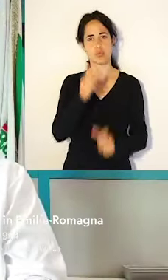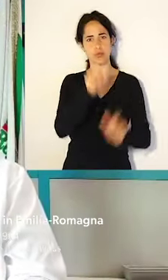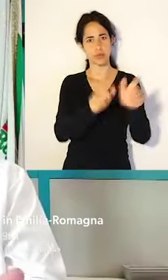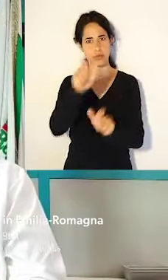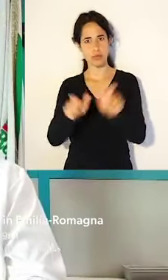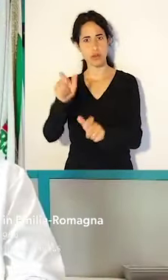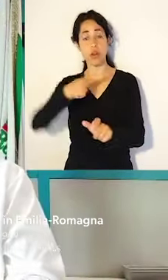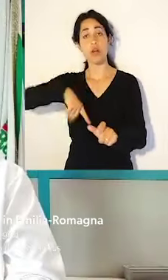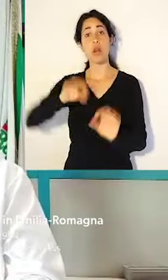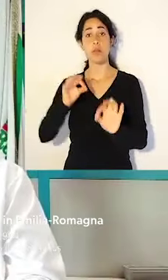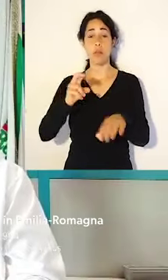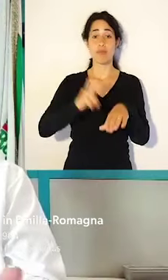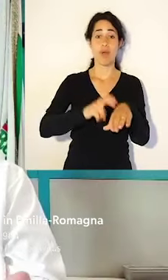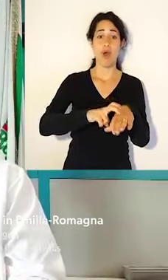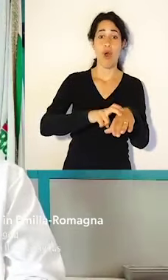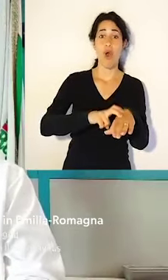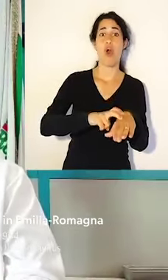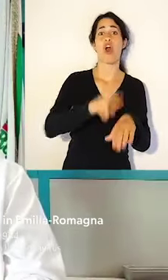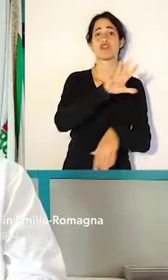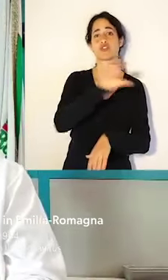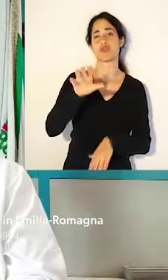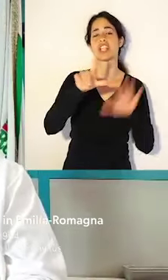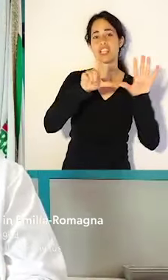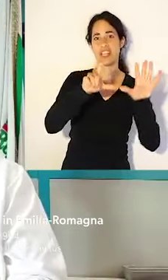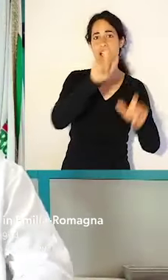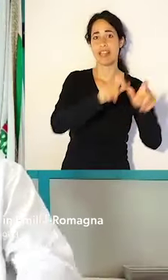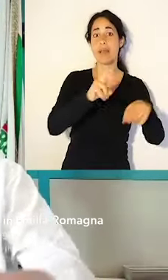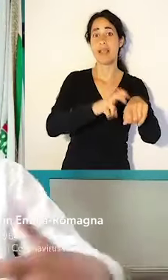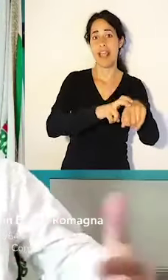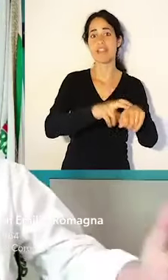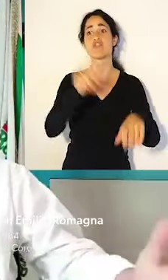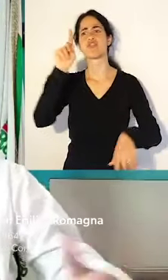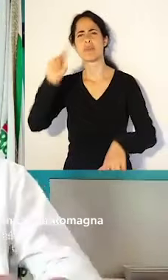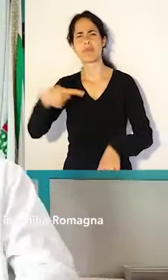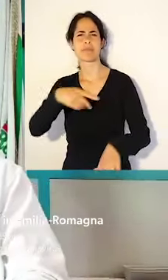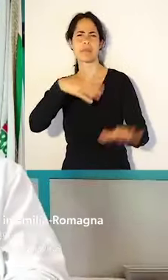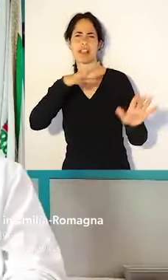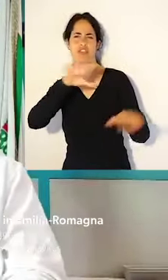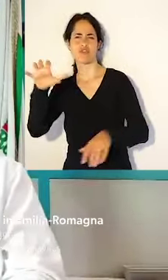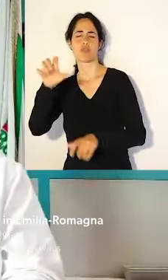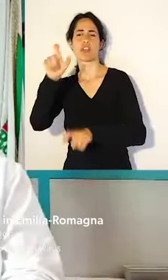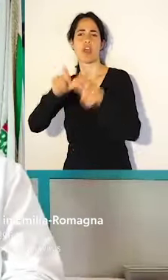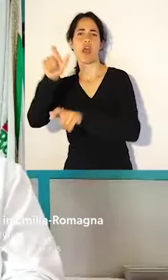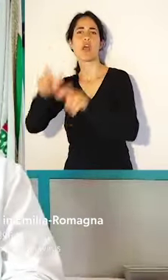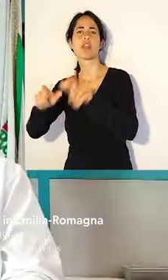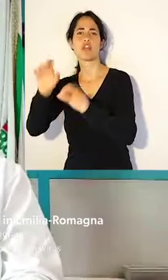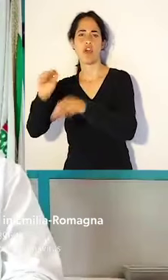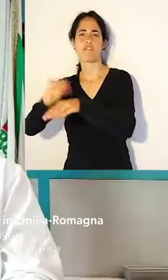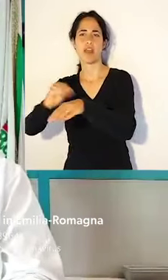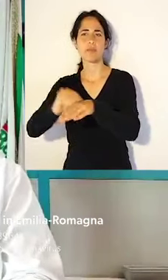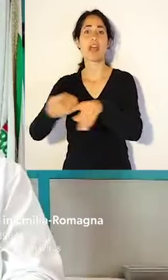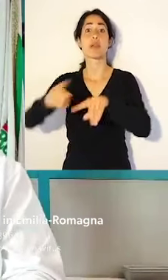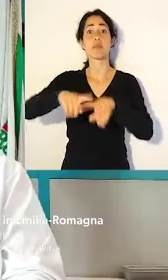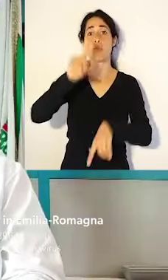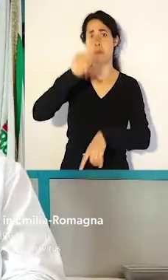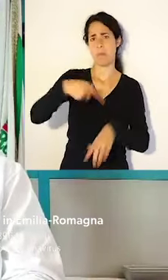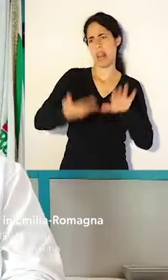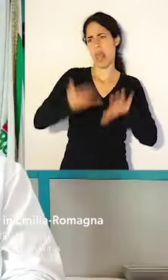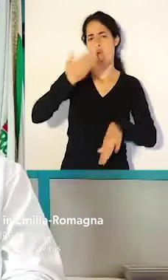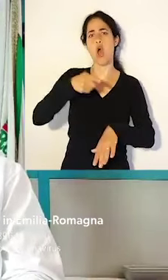570 medici, 1780 infermieri, altri 1000 professioni